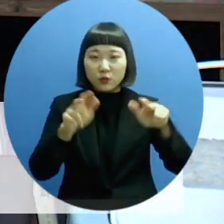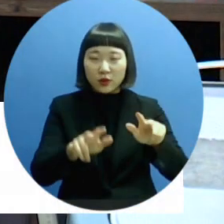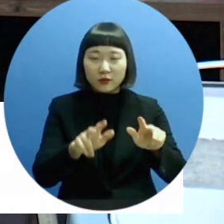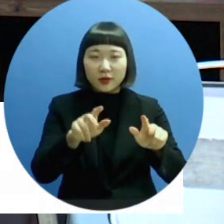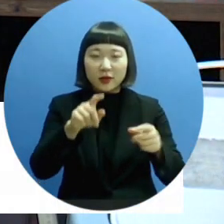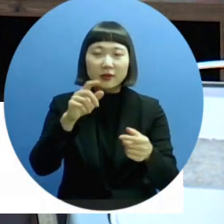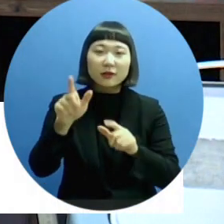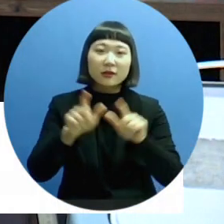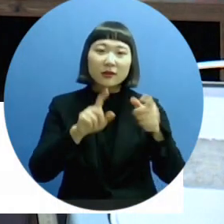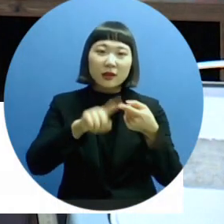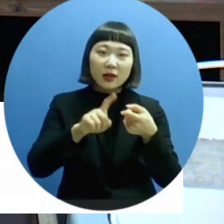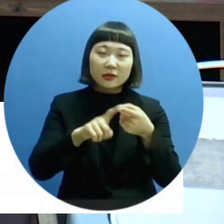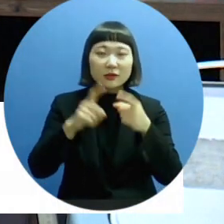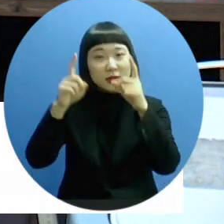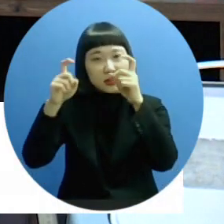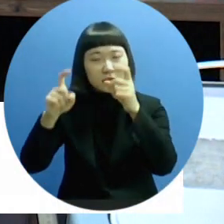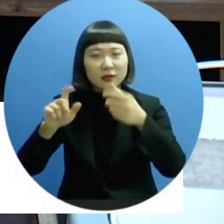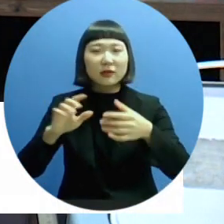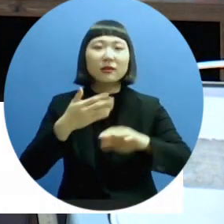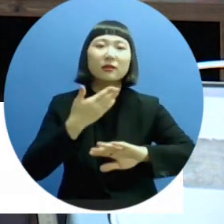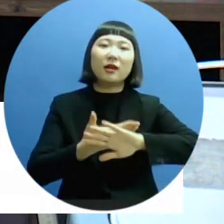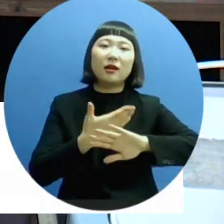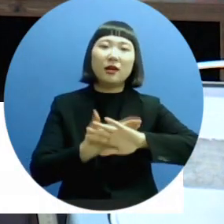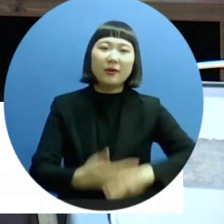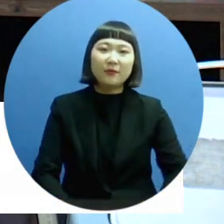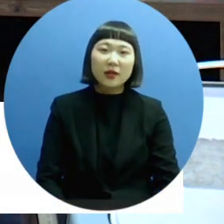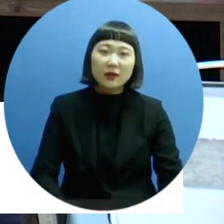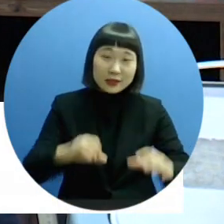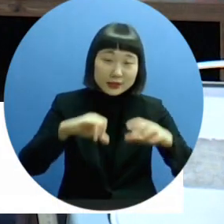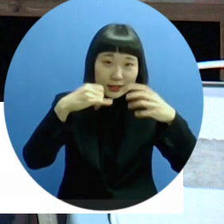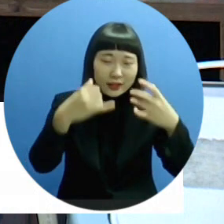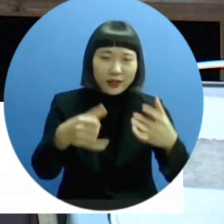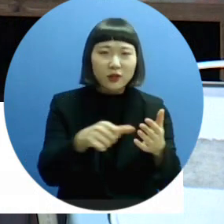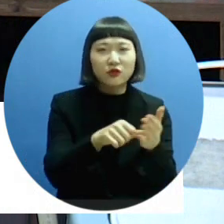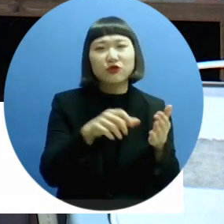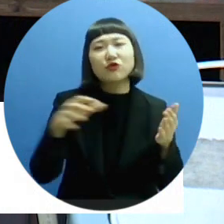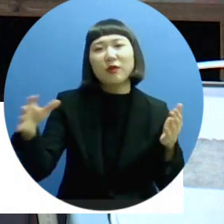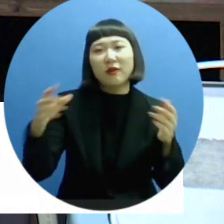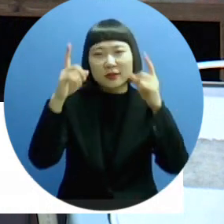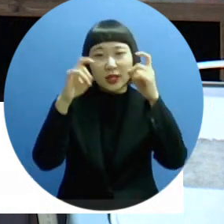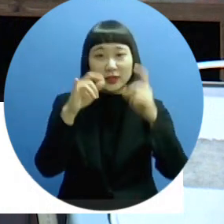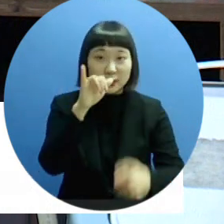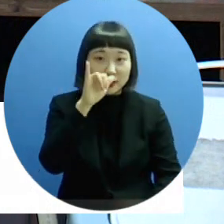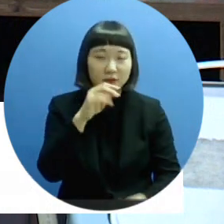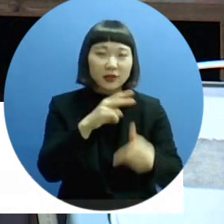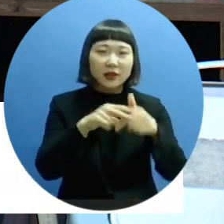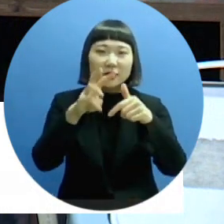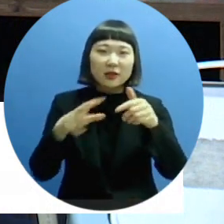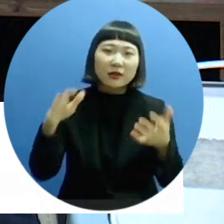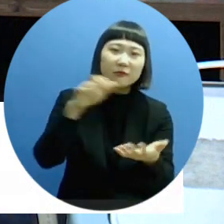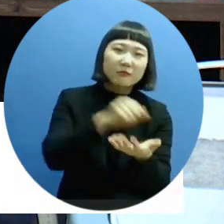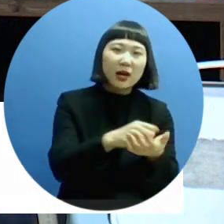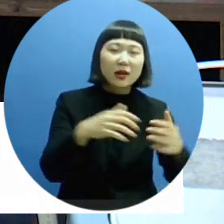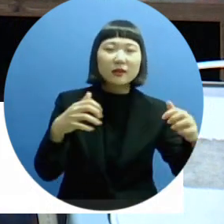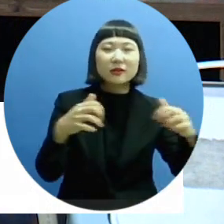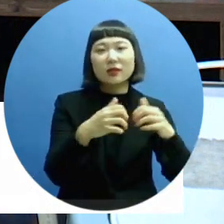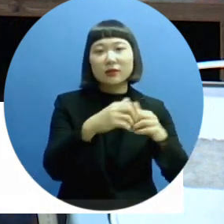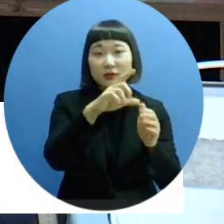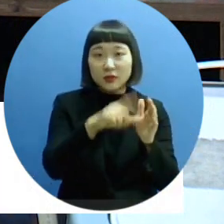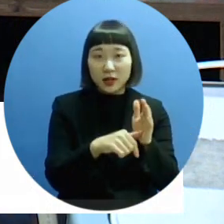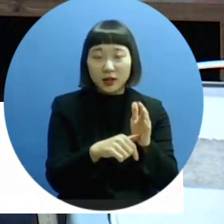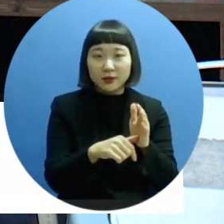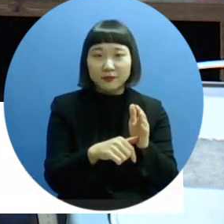사진이 있어요. 인천 상륙작전 할 적에 사다리를 싣고 오는 거예요, 부두에. 왜냐하면